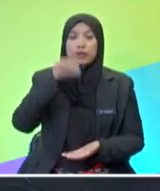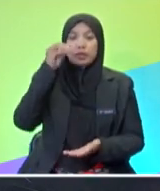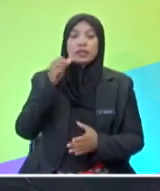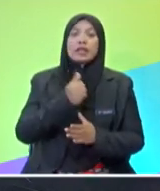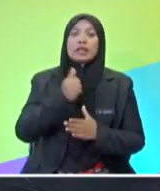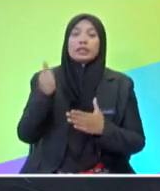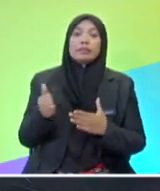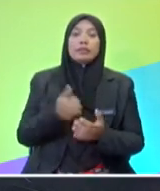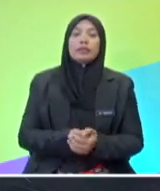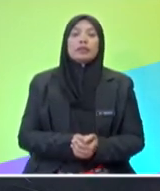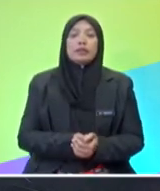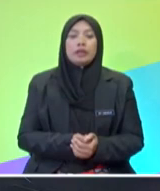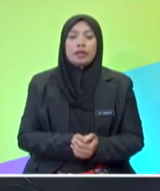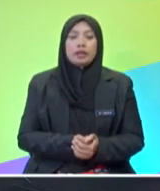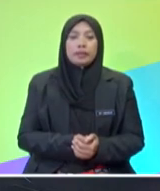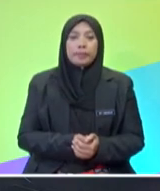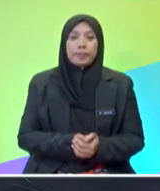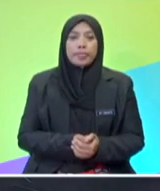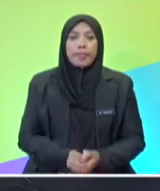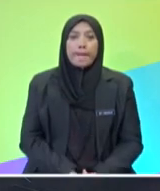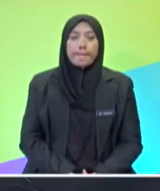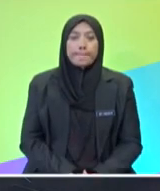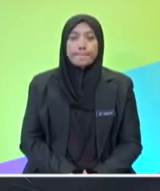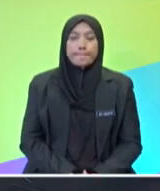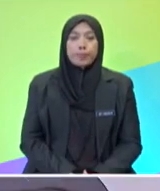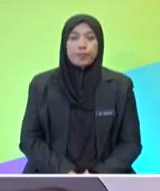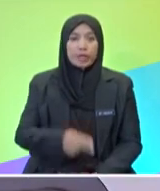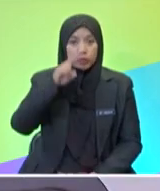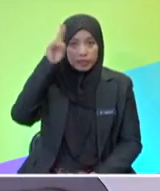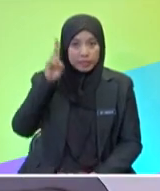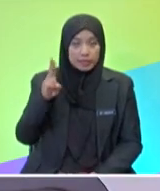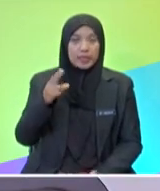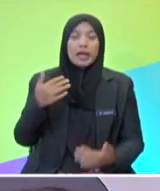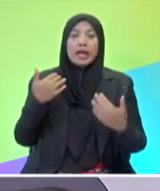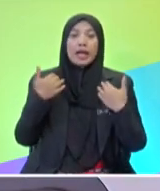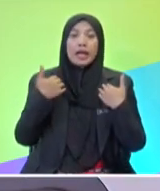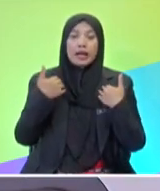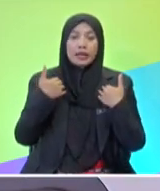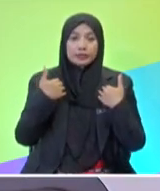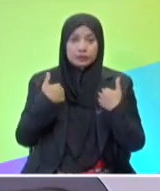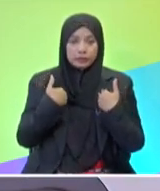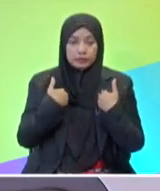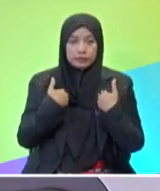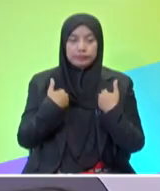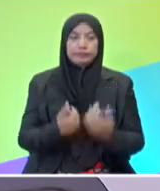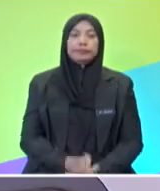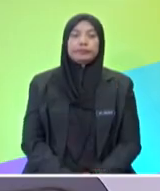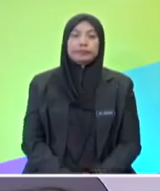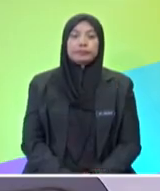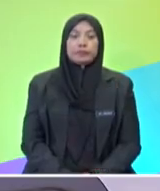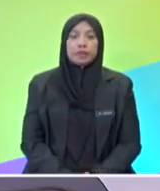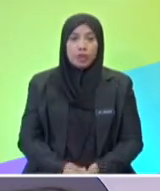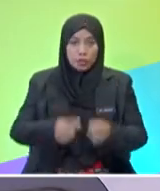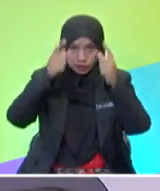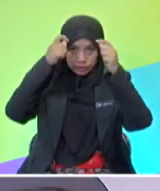Ustazah boleh berikan kuis ataupun uji minda mereka. Baiklah. Ustazah ada soalan. Okey, Ustazah nak